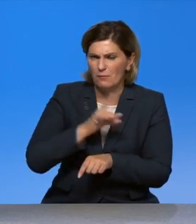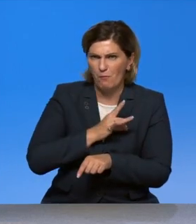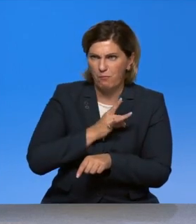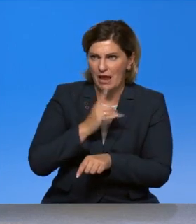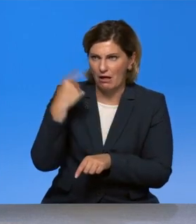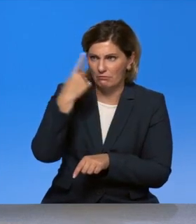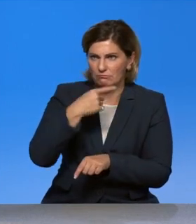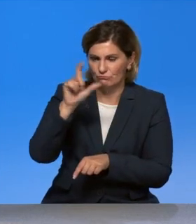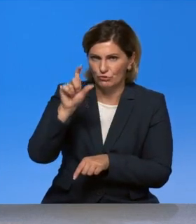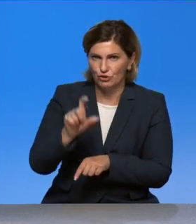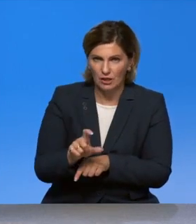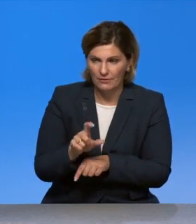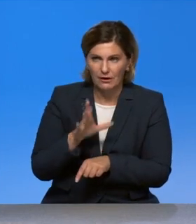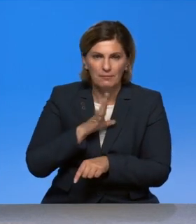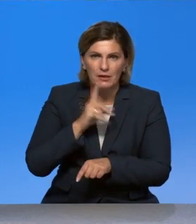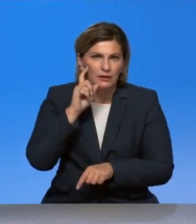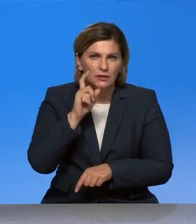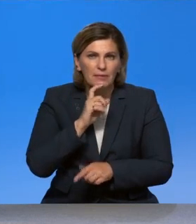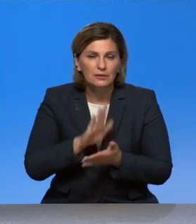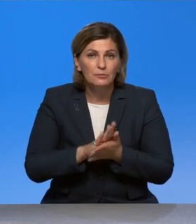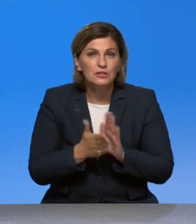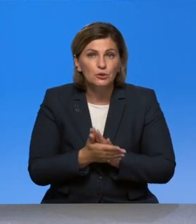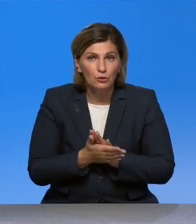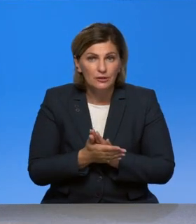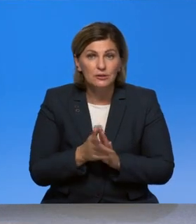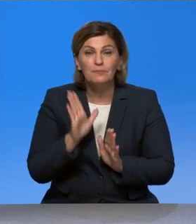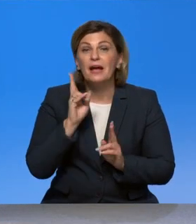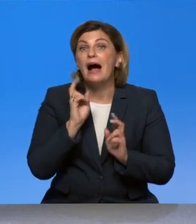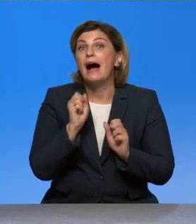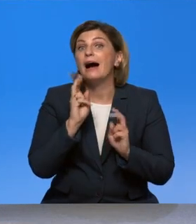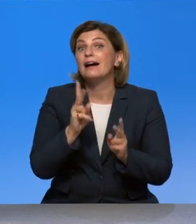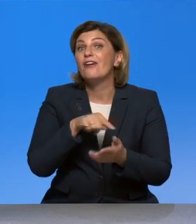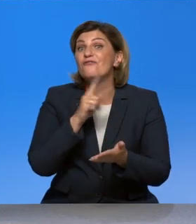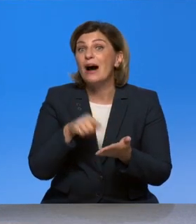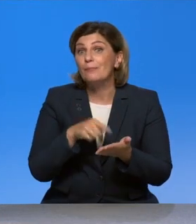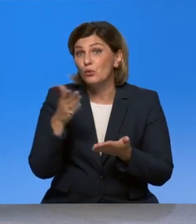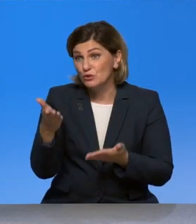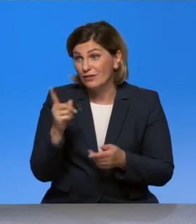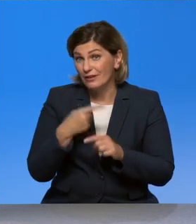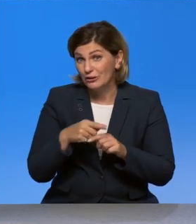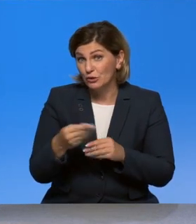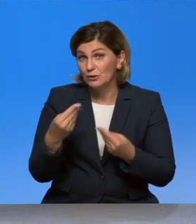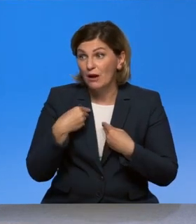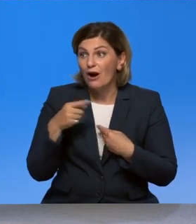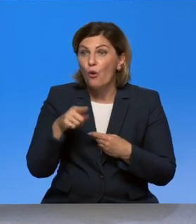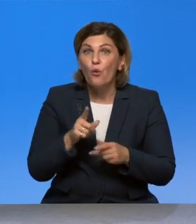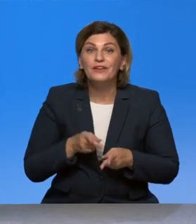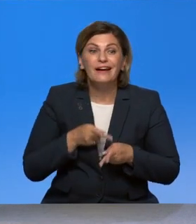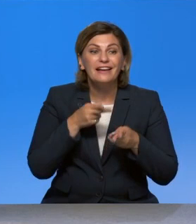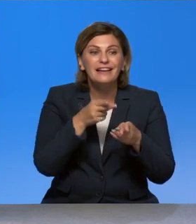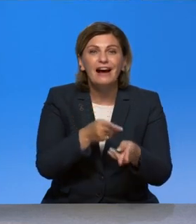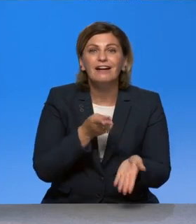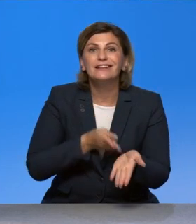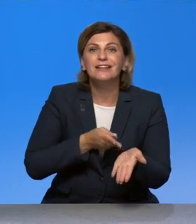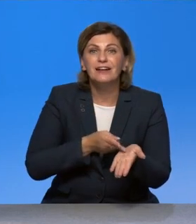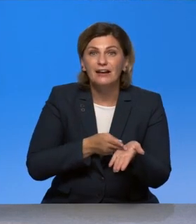понятная для нас ситуация. А к вопросу очень хорошему, который вы задали по поводу того, что он ехал доказать, что они те mm-hmm. же